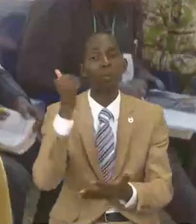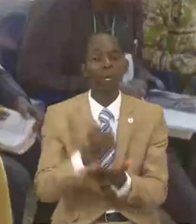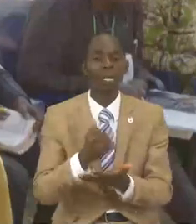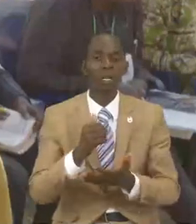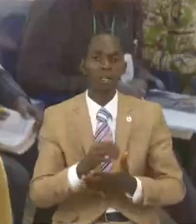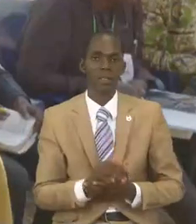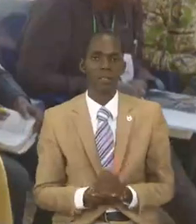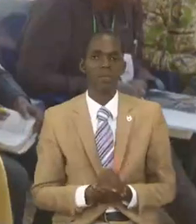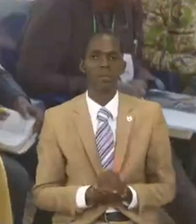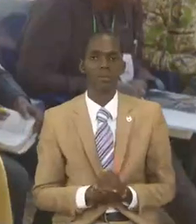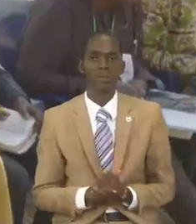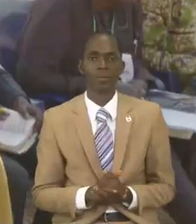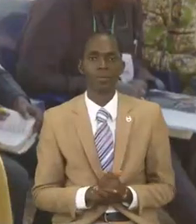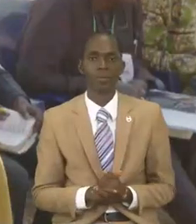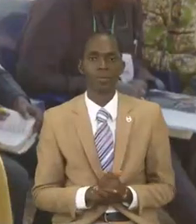Amen.